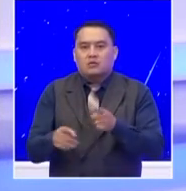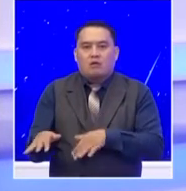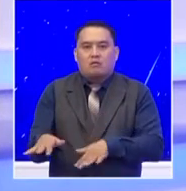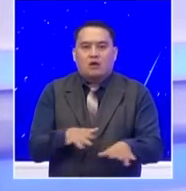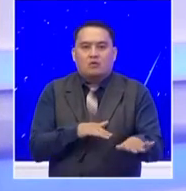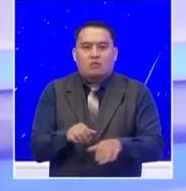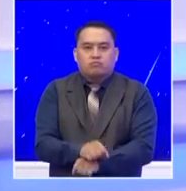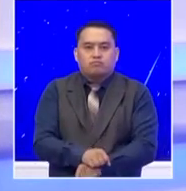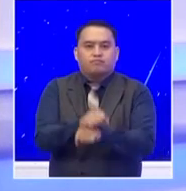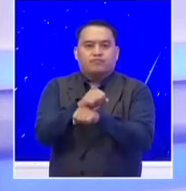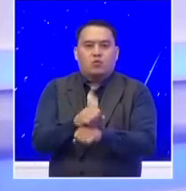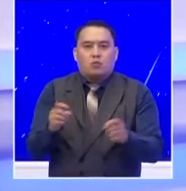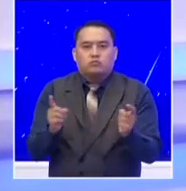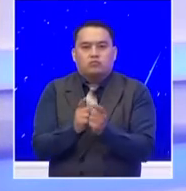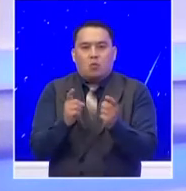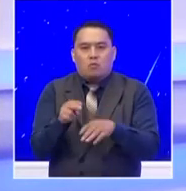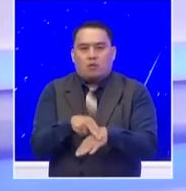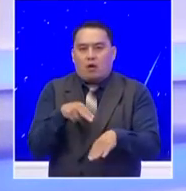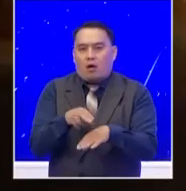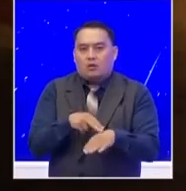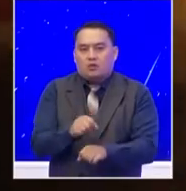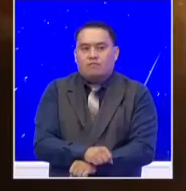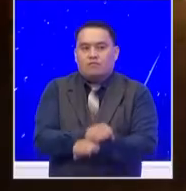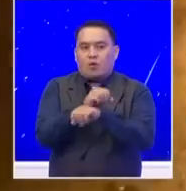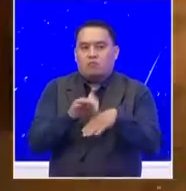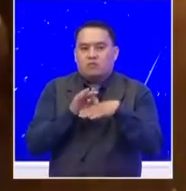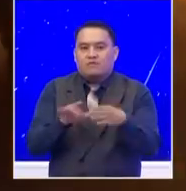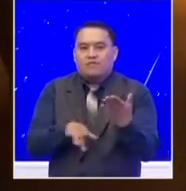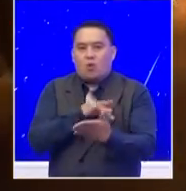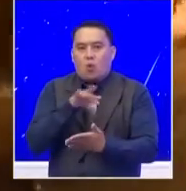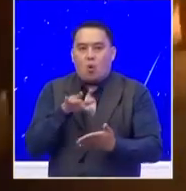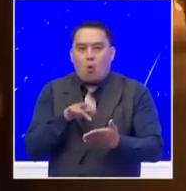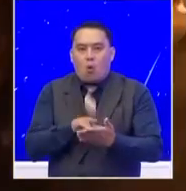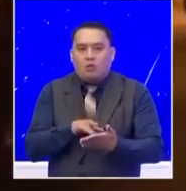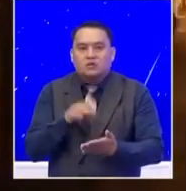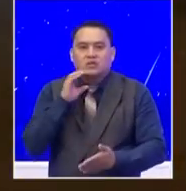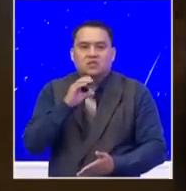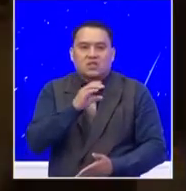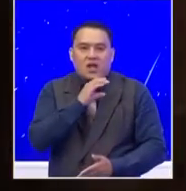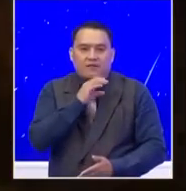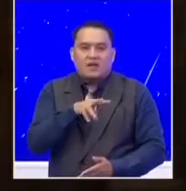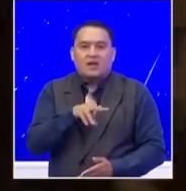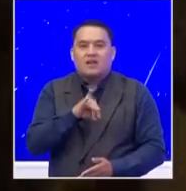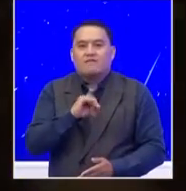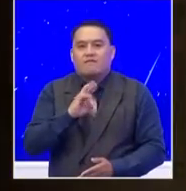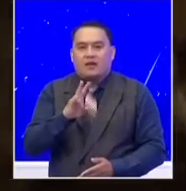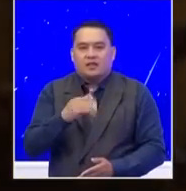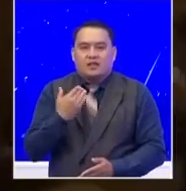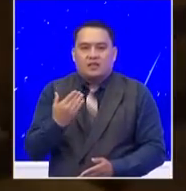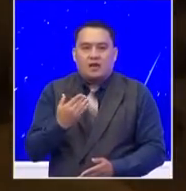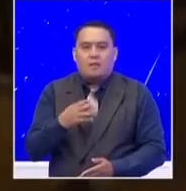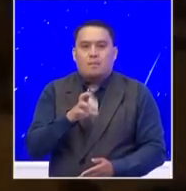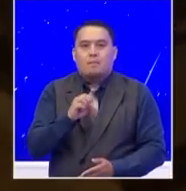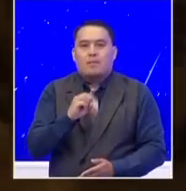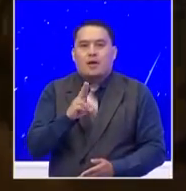протеста, беспорядки и столкновения с полицией. Демонстрации проходят в городе Триполи на севере Ливана и в ряде населенных пунктов долины Бека